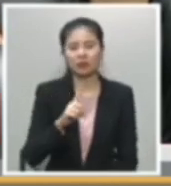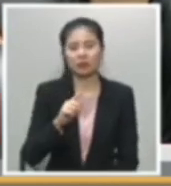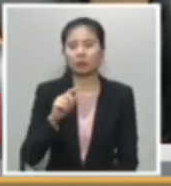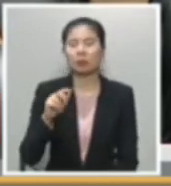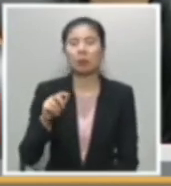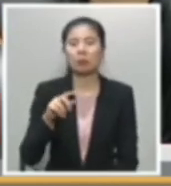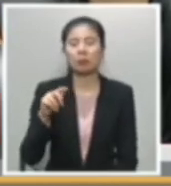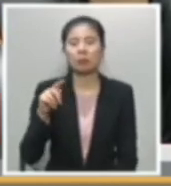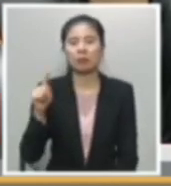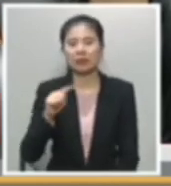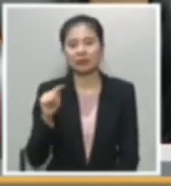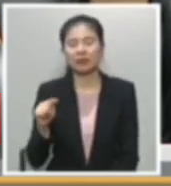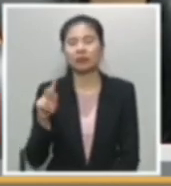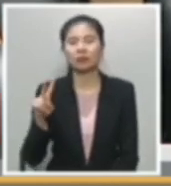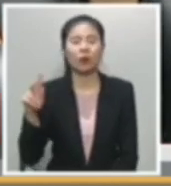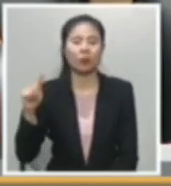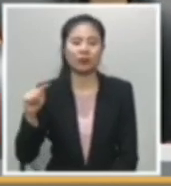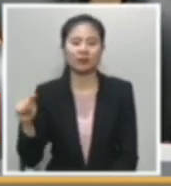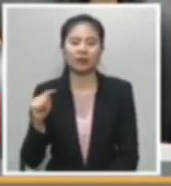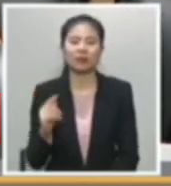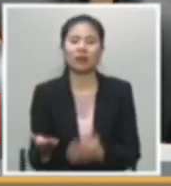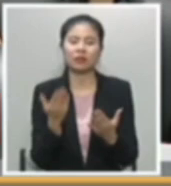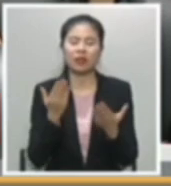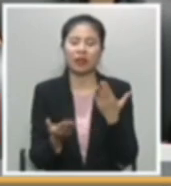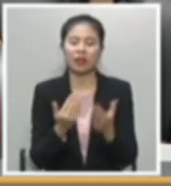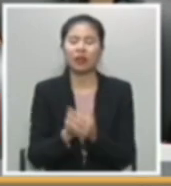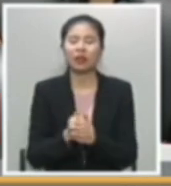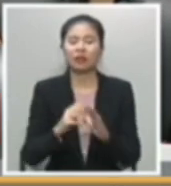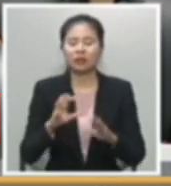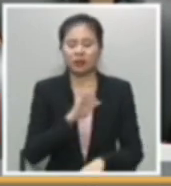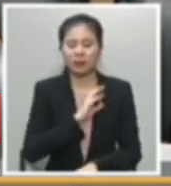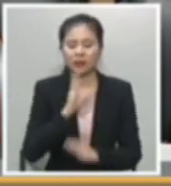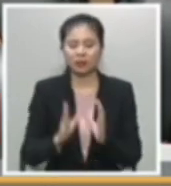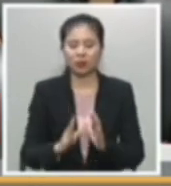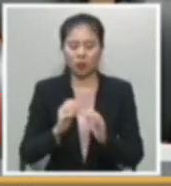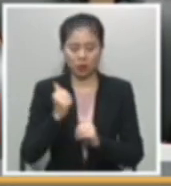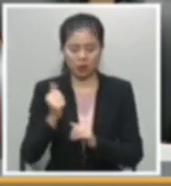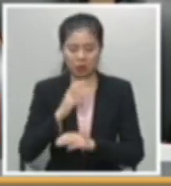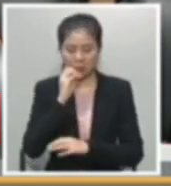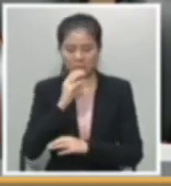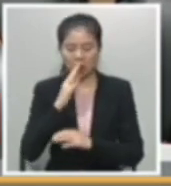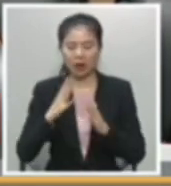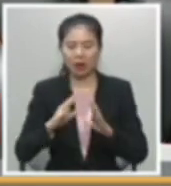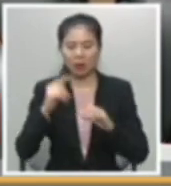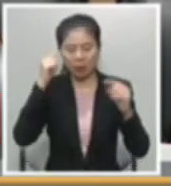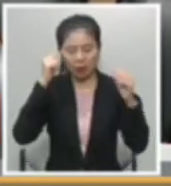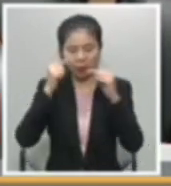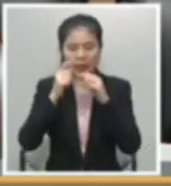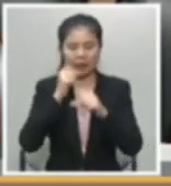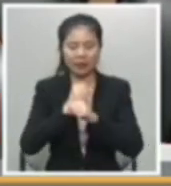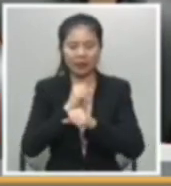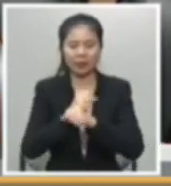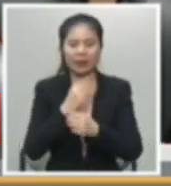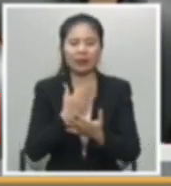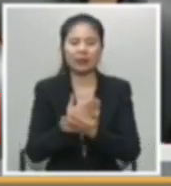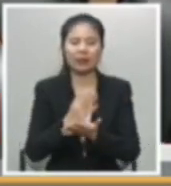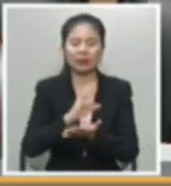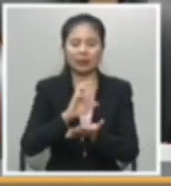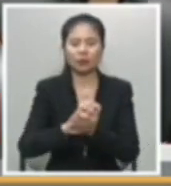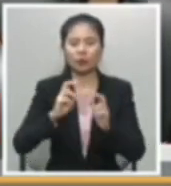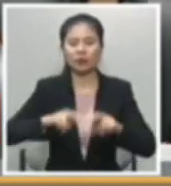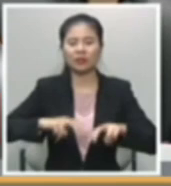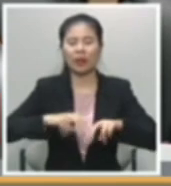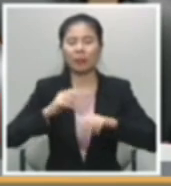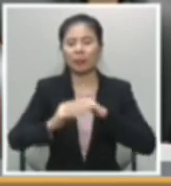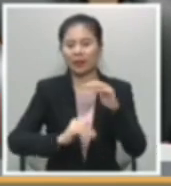านมีสมาชิกผู้ทรงเกียรติบางท่านพูดไปแล้วนะครับว่าอยากให้เรามีเป้าหมายในการสร้างหรือว่าทำให้งบวิจัยและพัฒนาเนี่ย